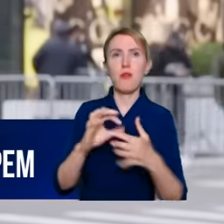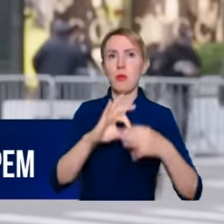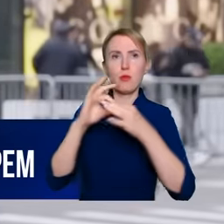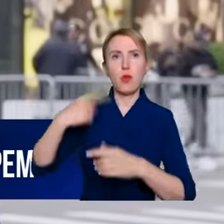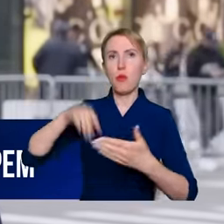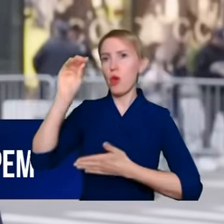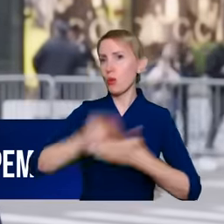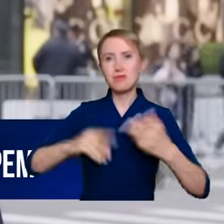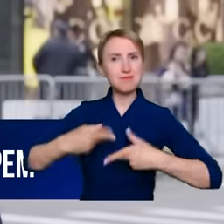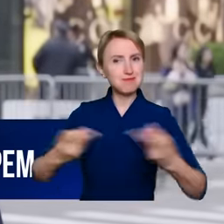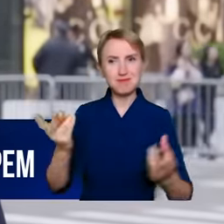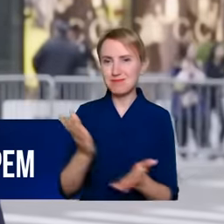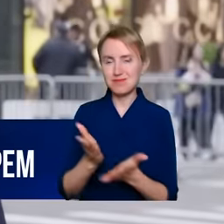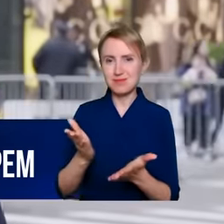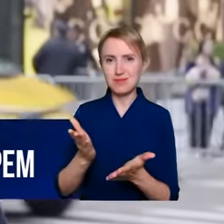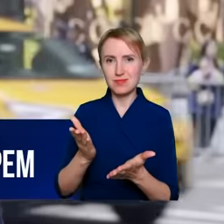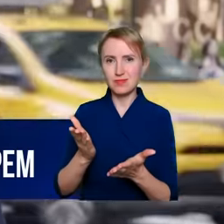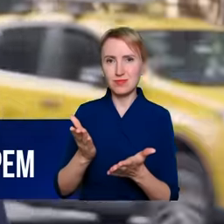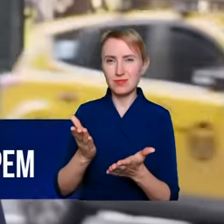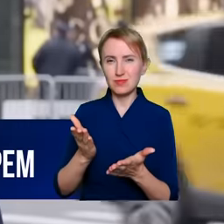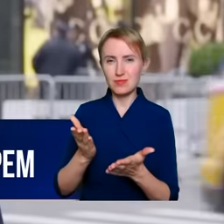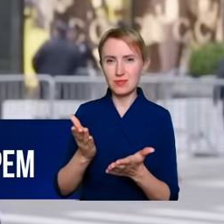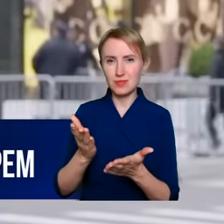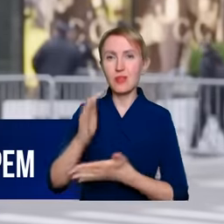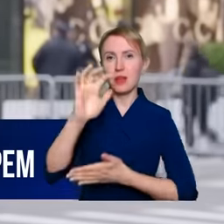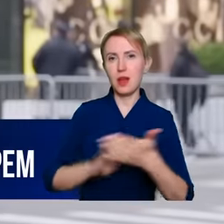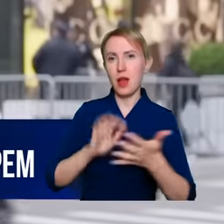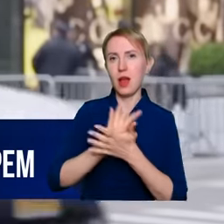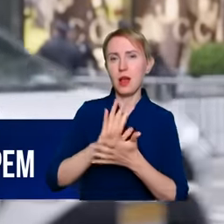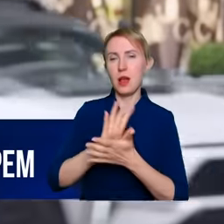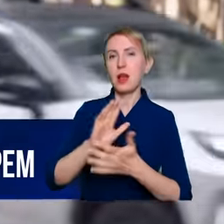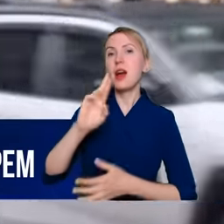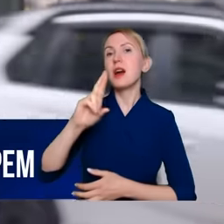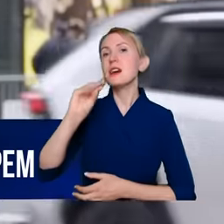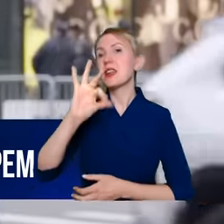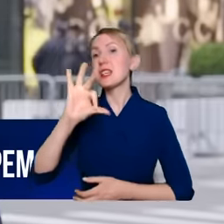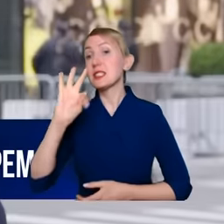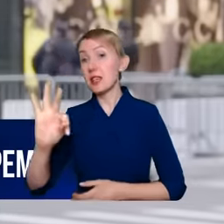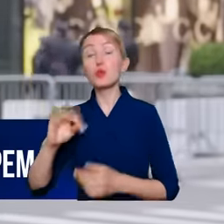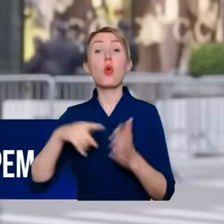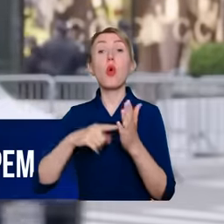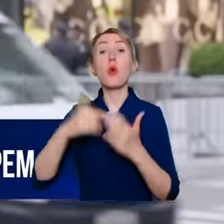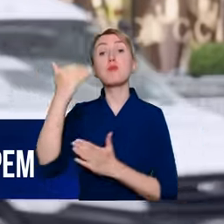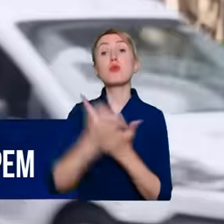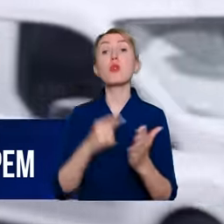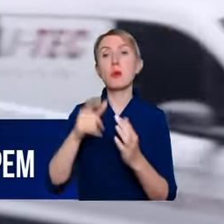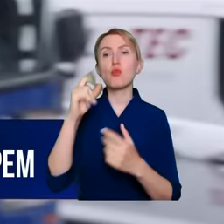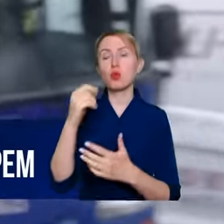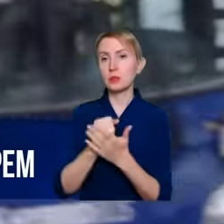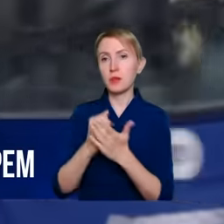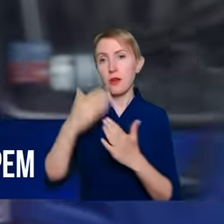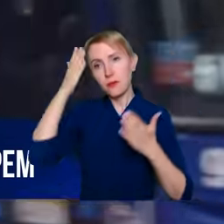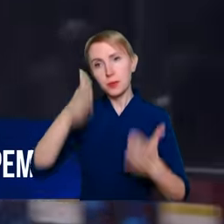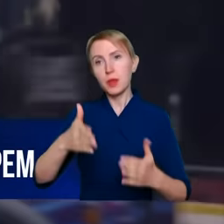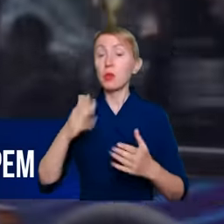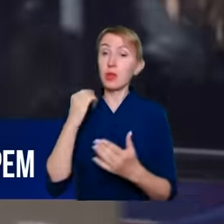które opisane były w naszym wspólnym ze Sławomirem Cenckiewiczem serialu Reset, w odcinku, w którym mowa jest właśnie o tej kwestii, bo te sprawy dziś